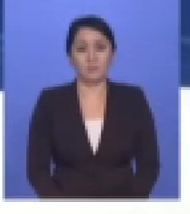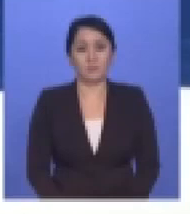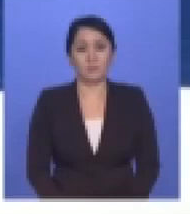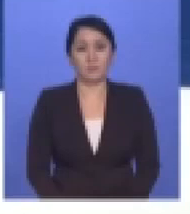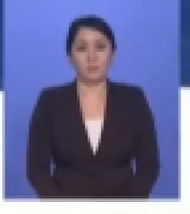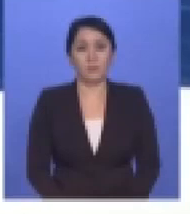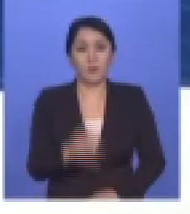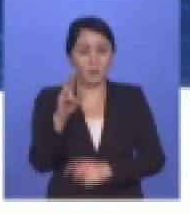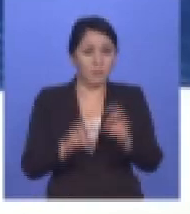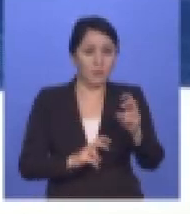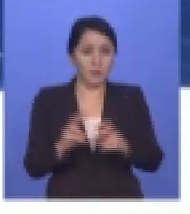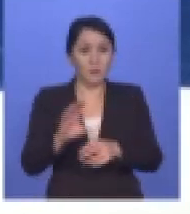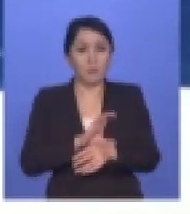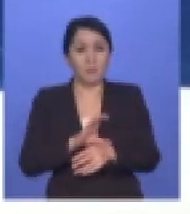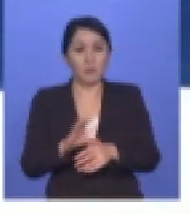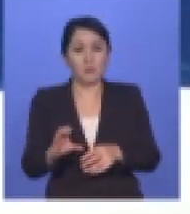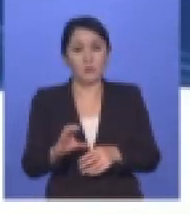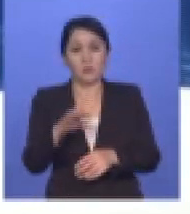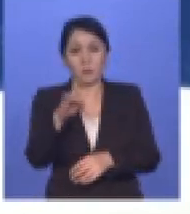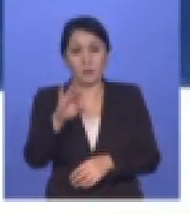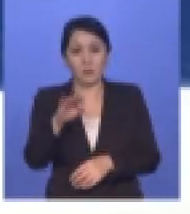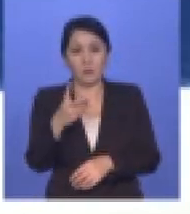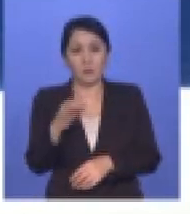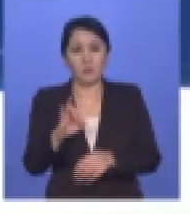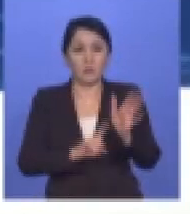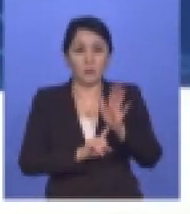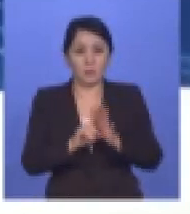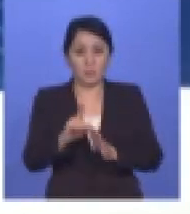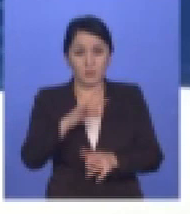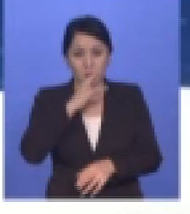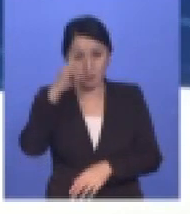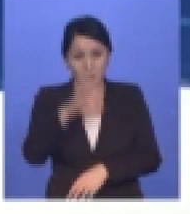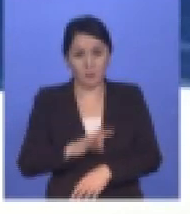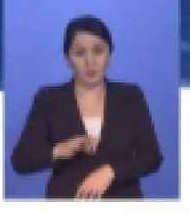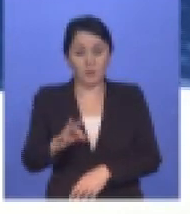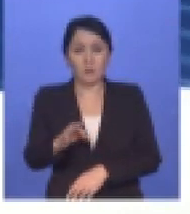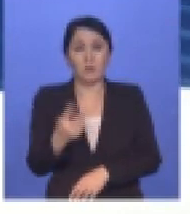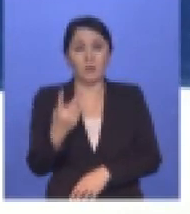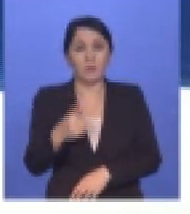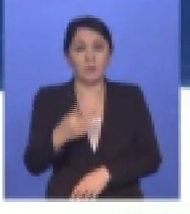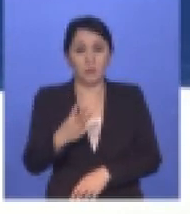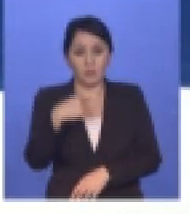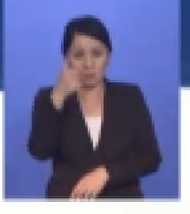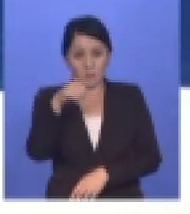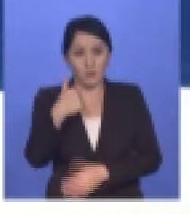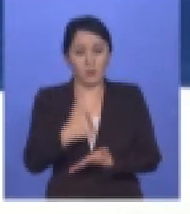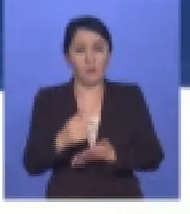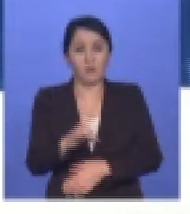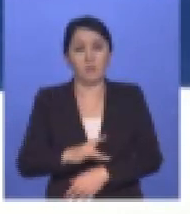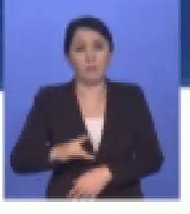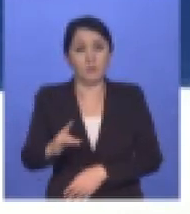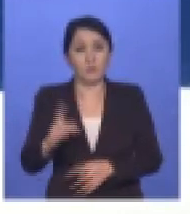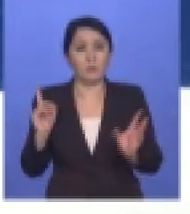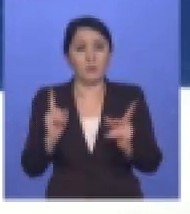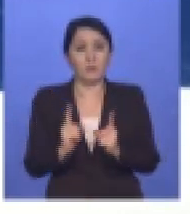продолжаем выпуск завод по производству кормовых Джей начнут строить в северо-казахстанской области в 2024 году глава региона провёл